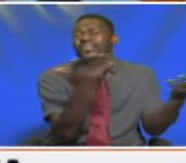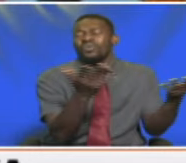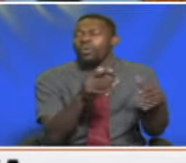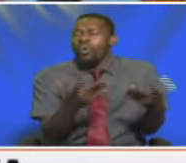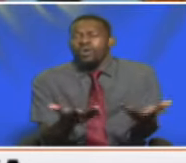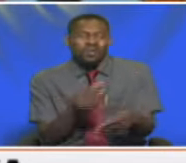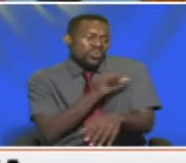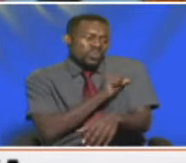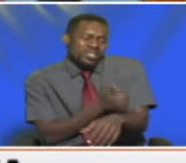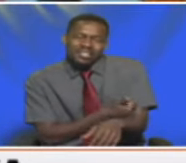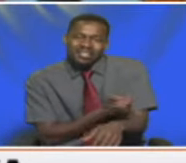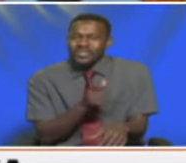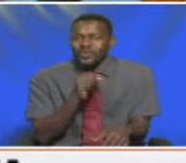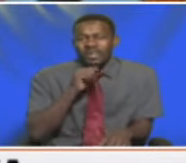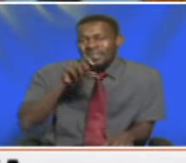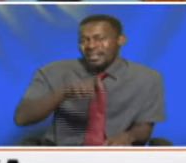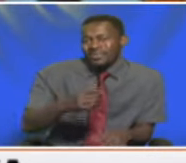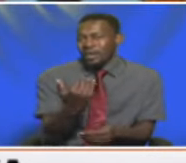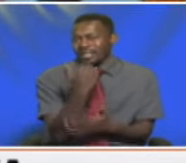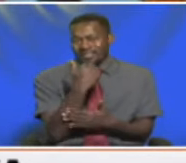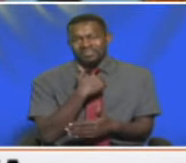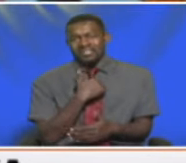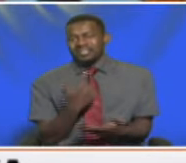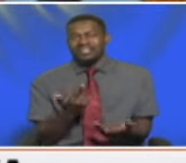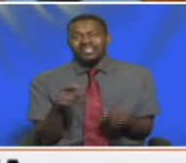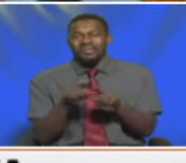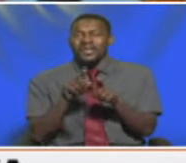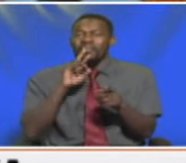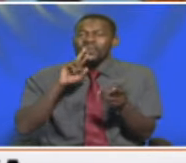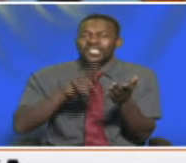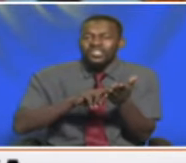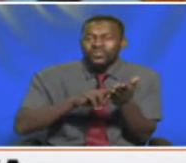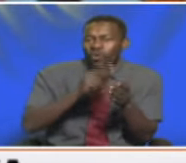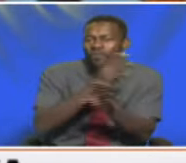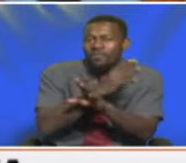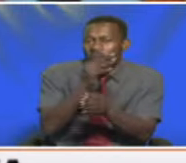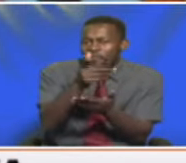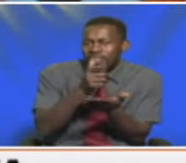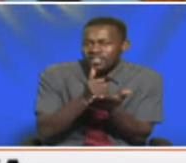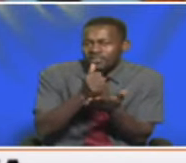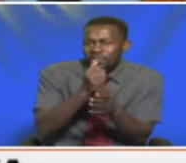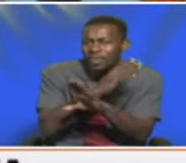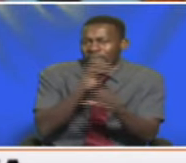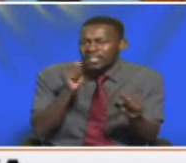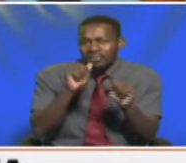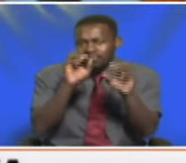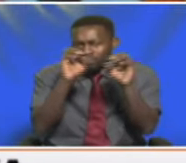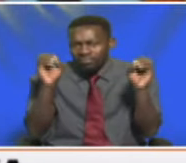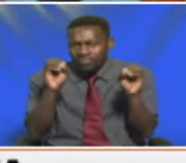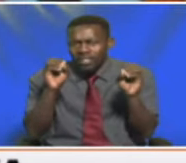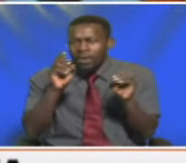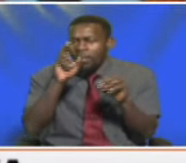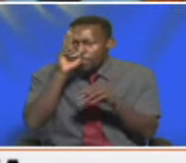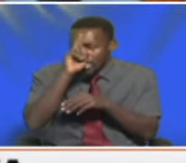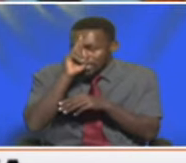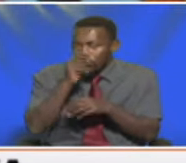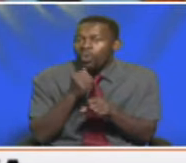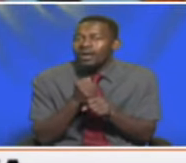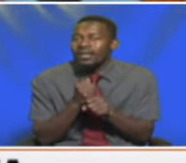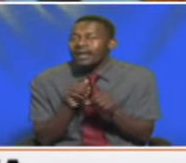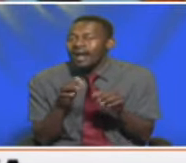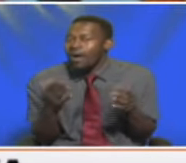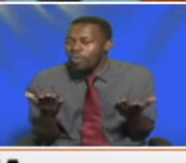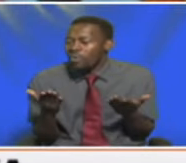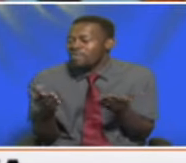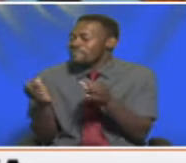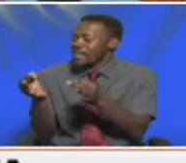and does not report to the office of the president. The police operational,